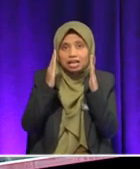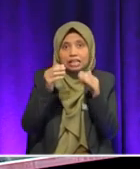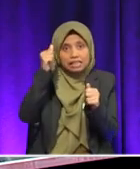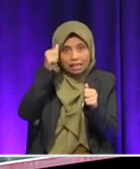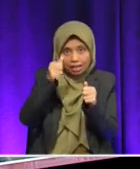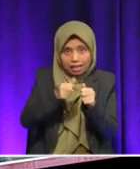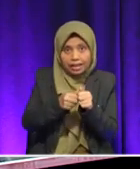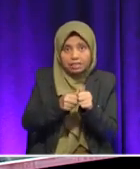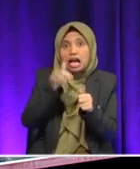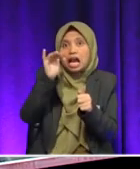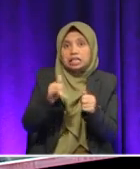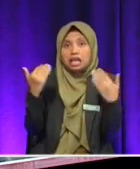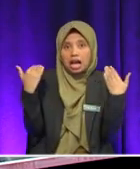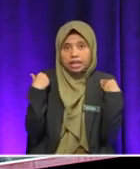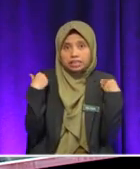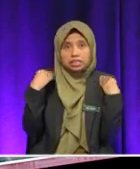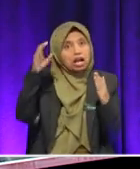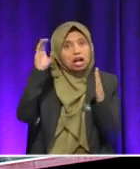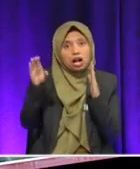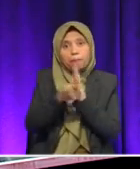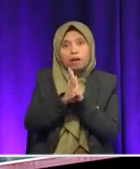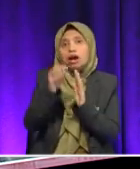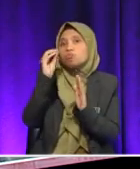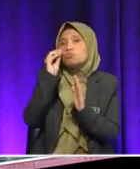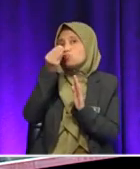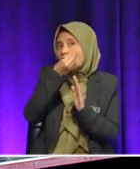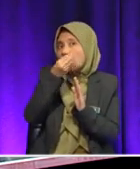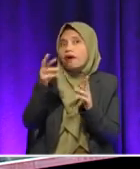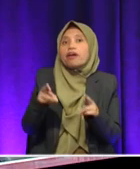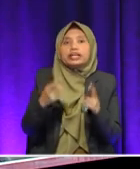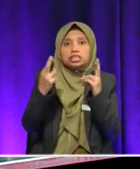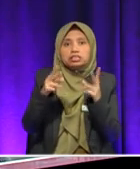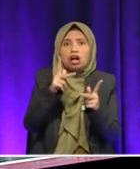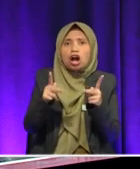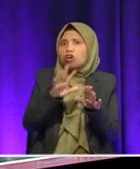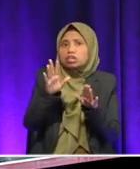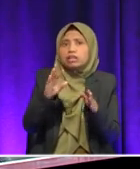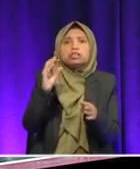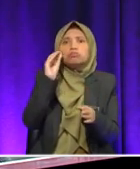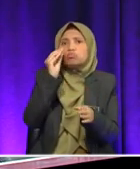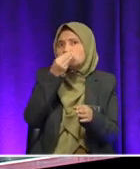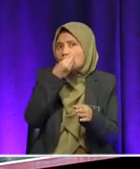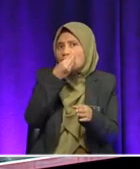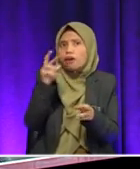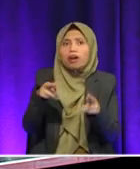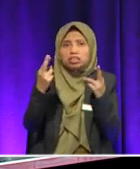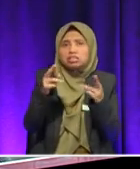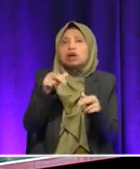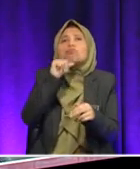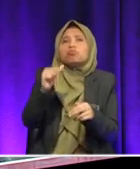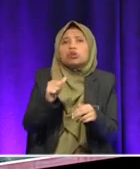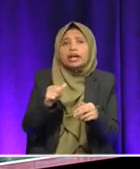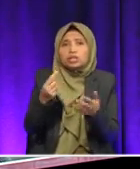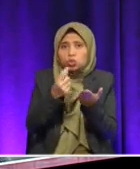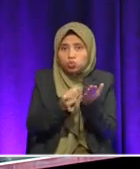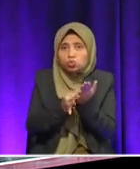yang ada gambar bunga raya kalau ada gambar lain itu bukan uang mungkin negara-negara lain